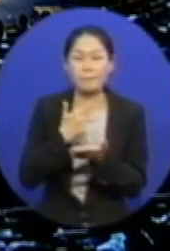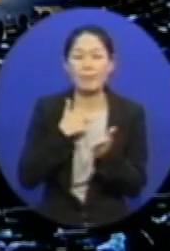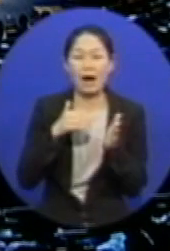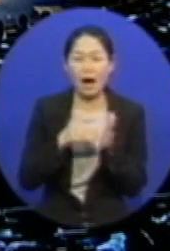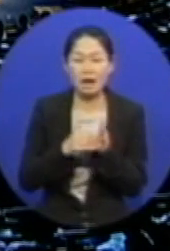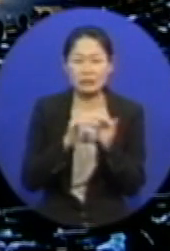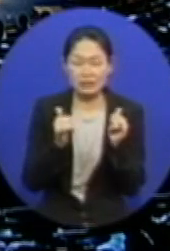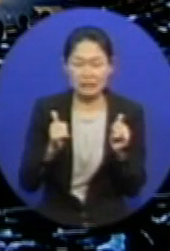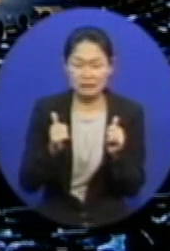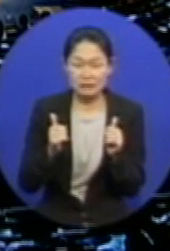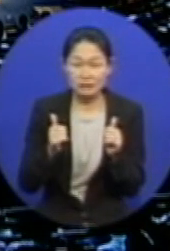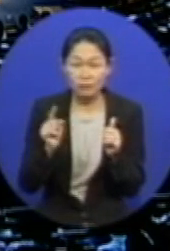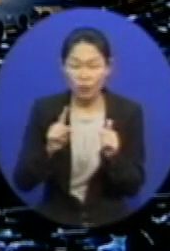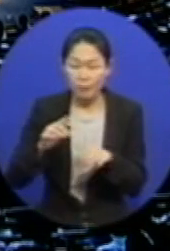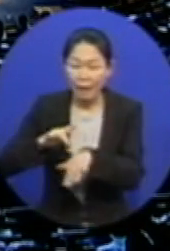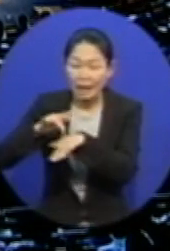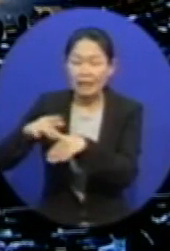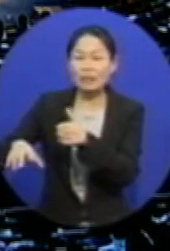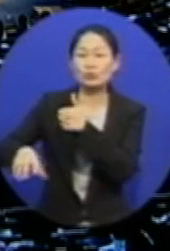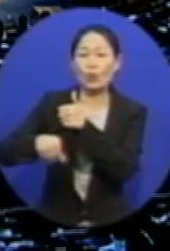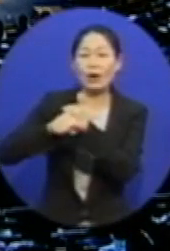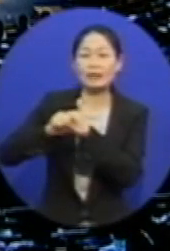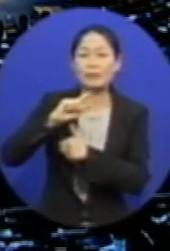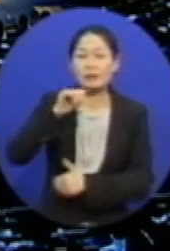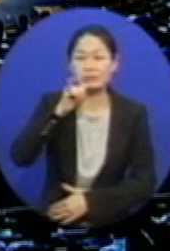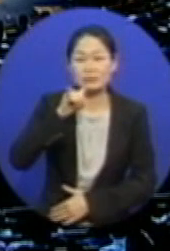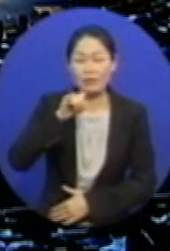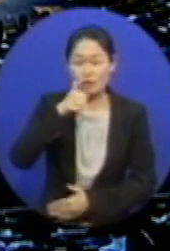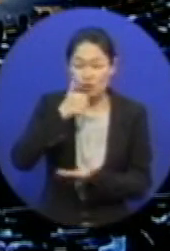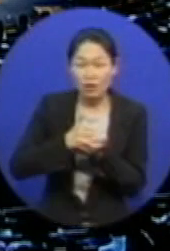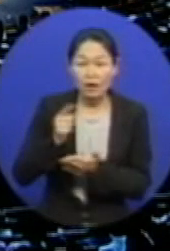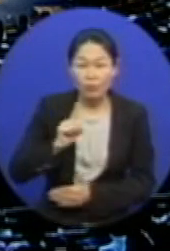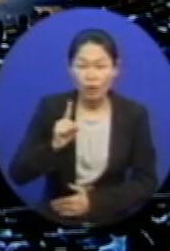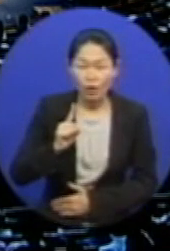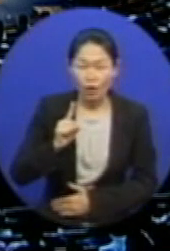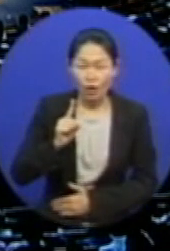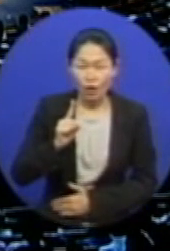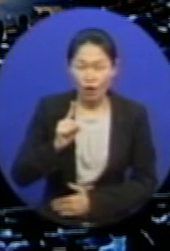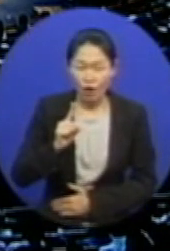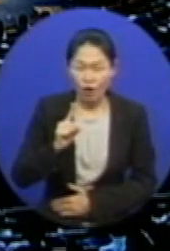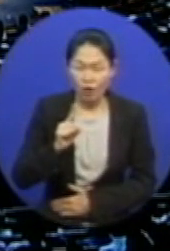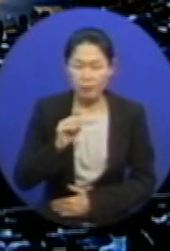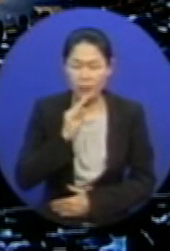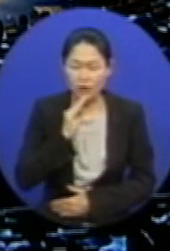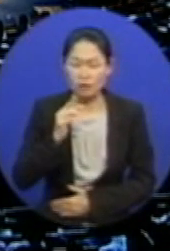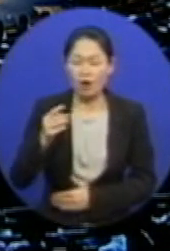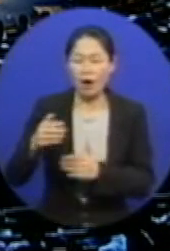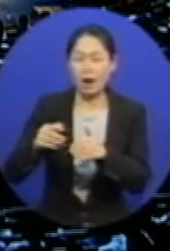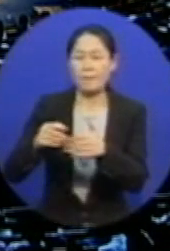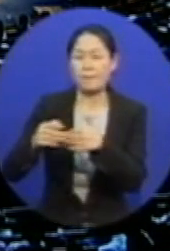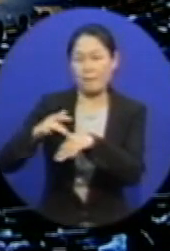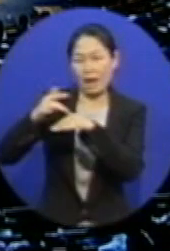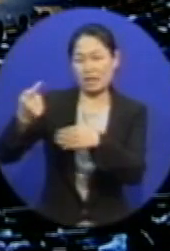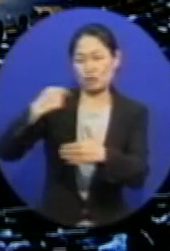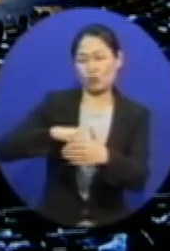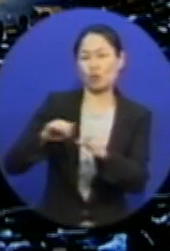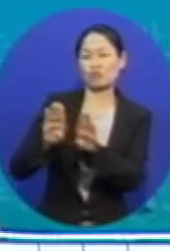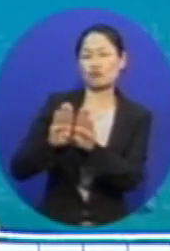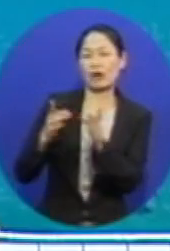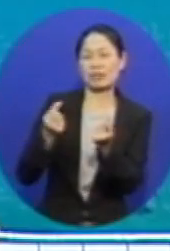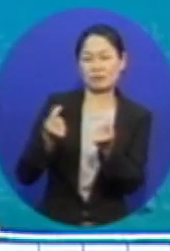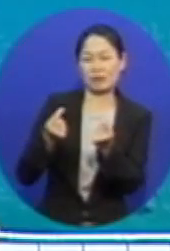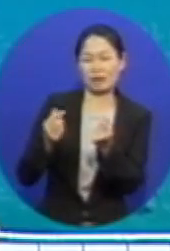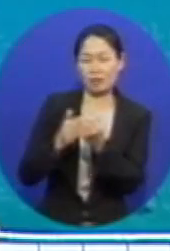속한 하니 그랬어요 죄가 바로 마귀가 들어오는 문 이에요 그래서 마귀가